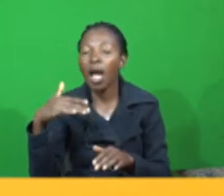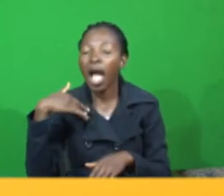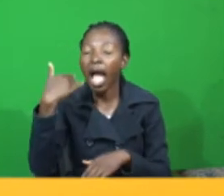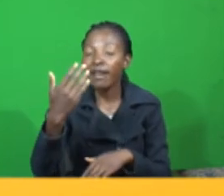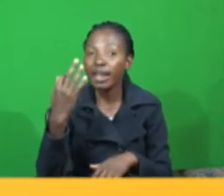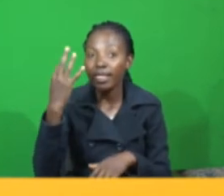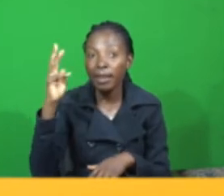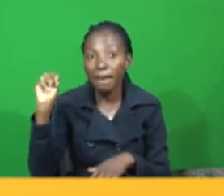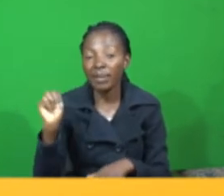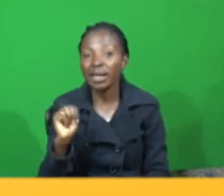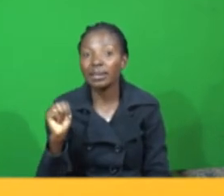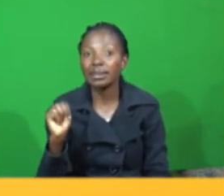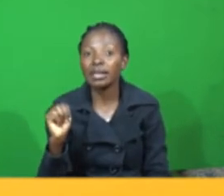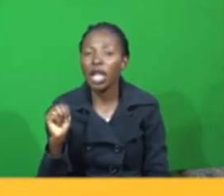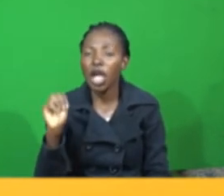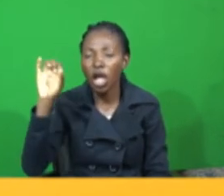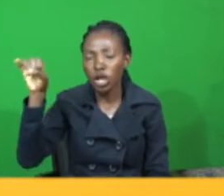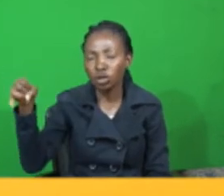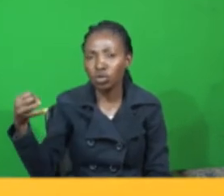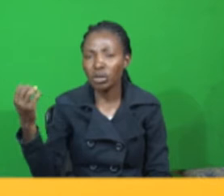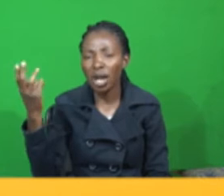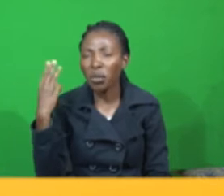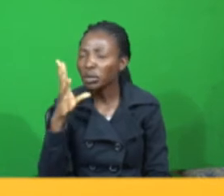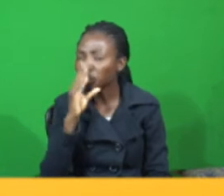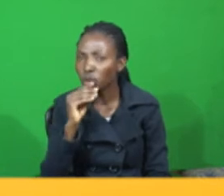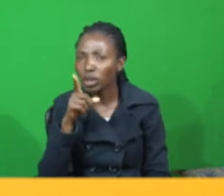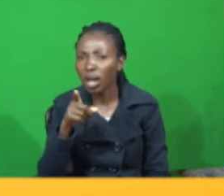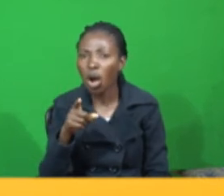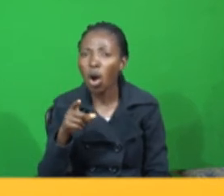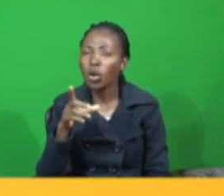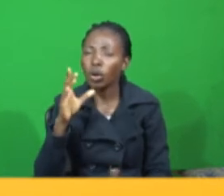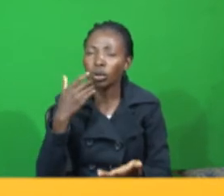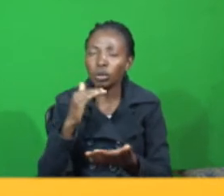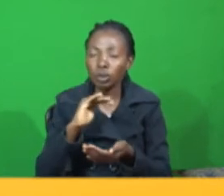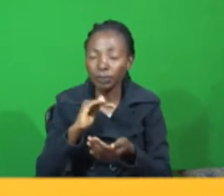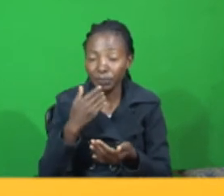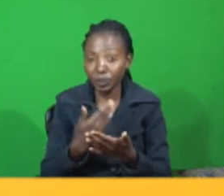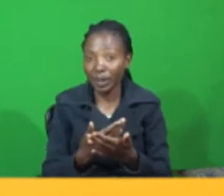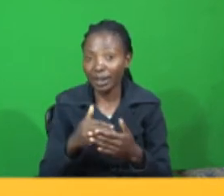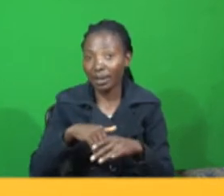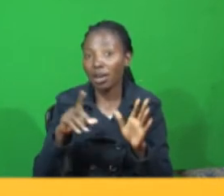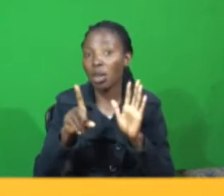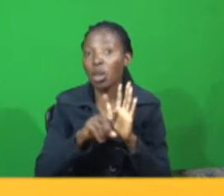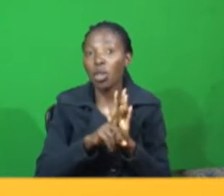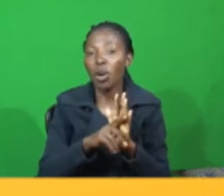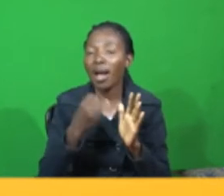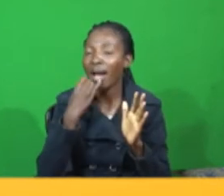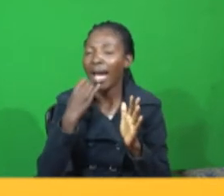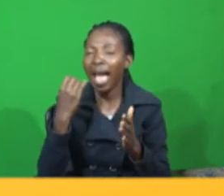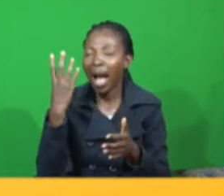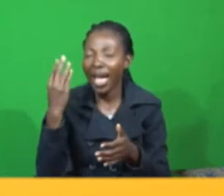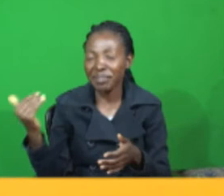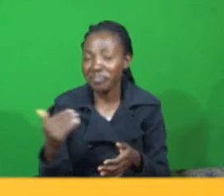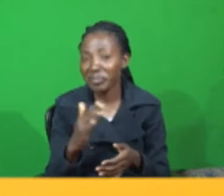mitatu yakati yapfuura. Judha akaudzwa zvichinzi Tamari mukadzi womwanakomana wako wakaita